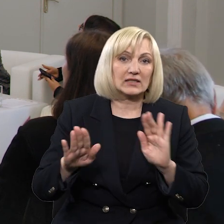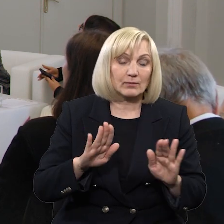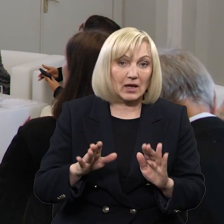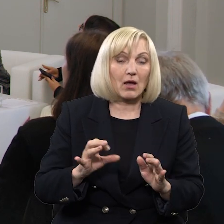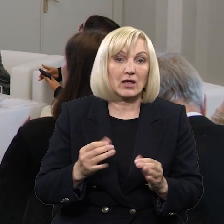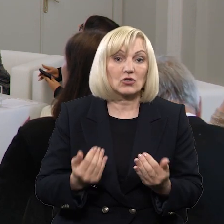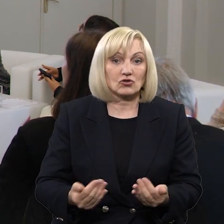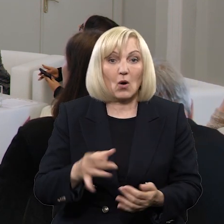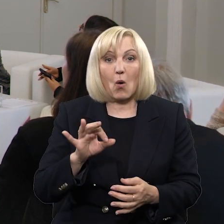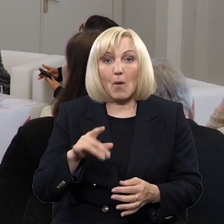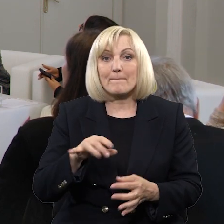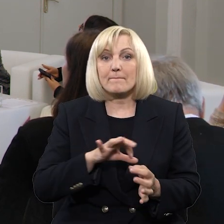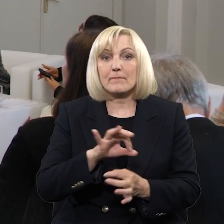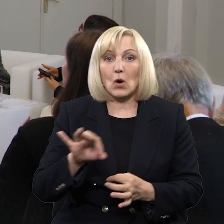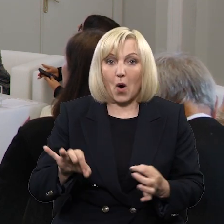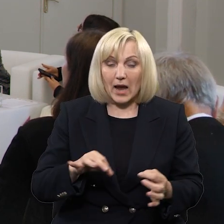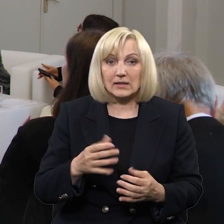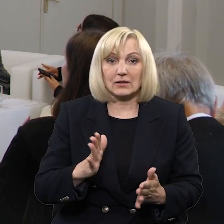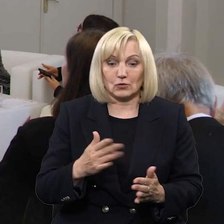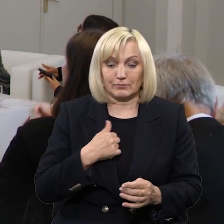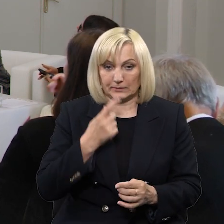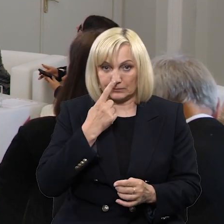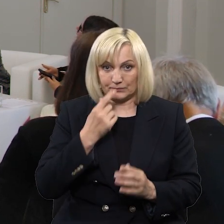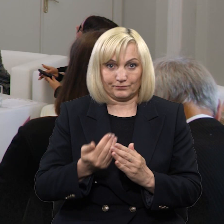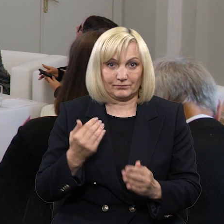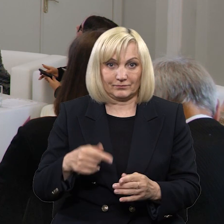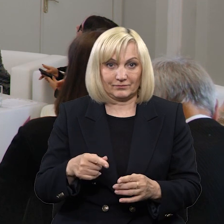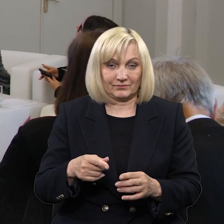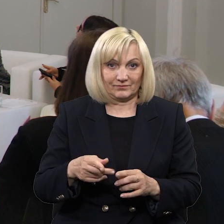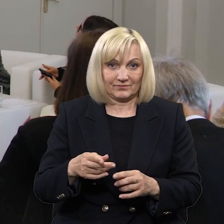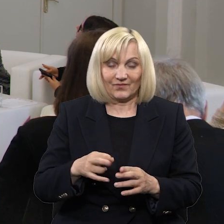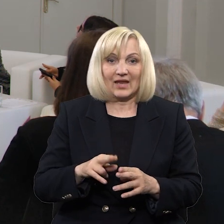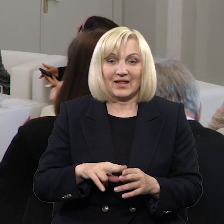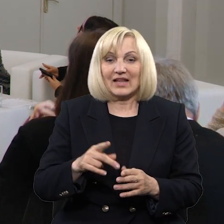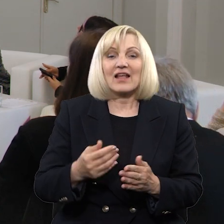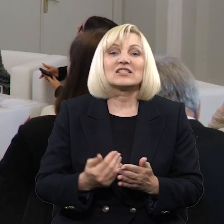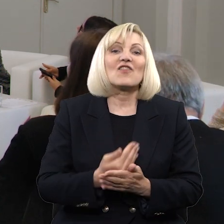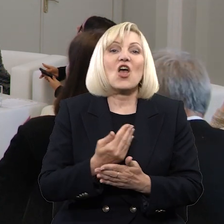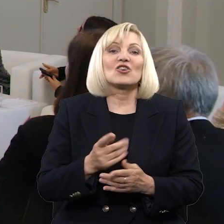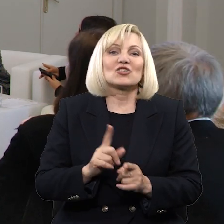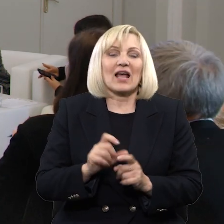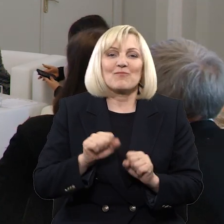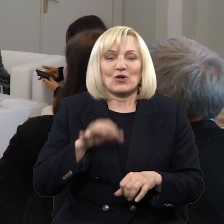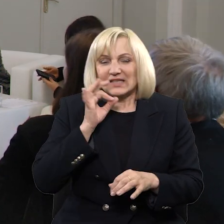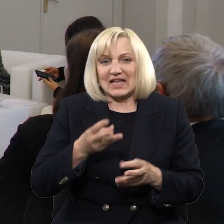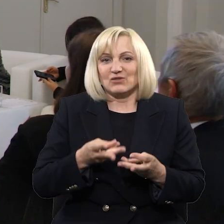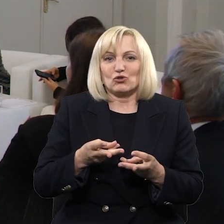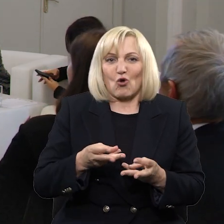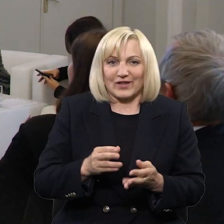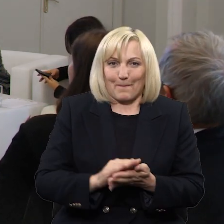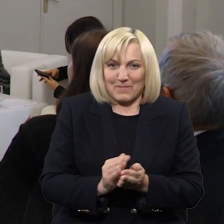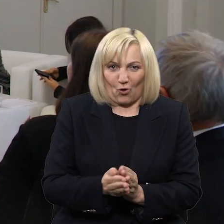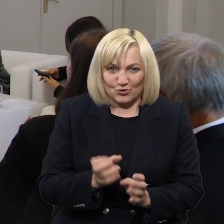экспозиции Вот теперь о Проекте который мы завершили буквально недавно это свежеиспеченный пирожок испёкся он 2